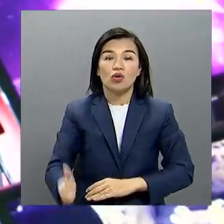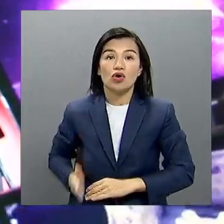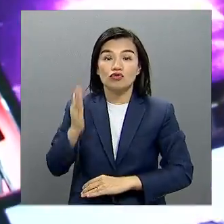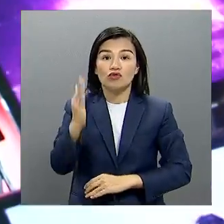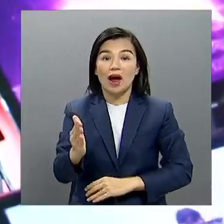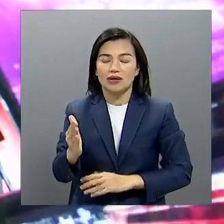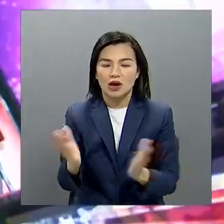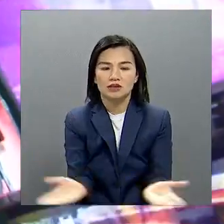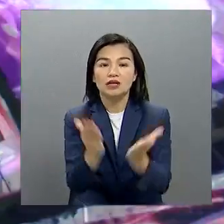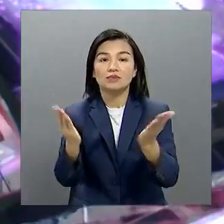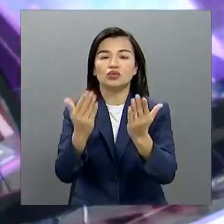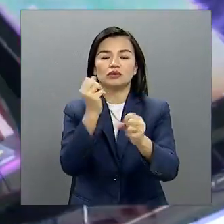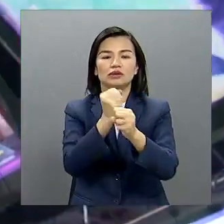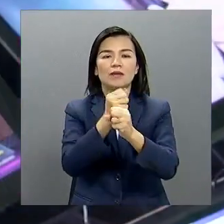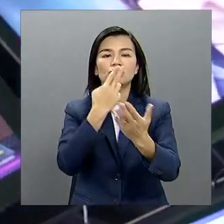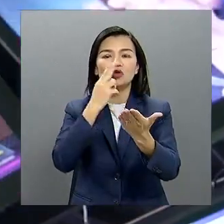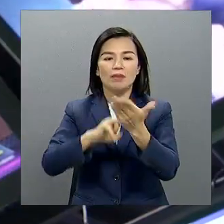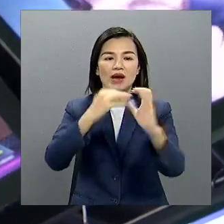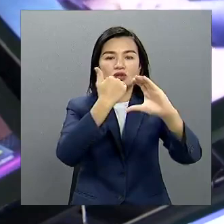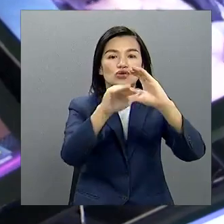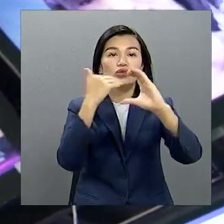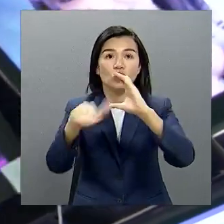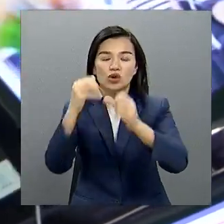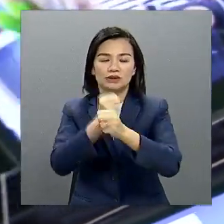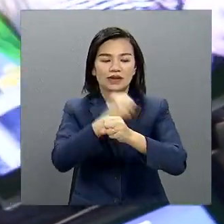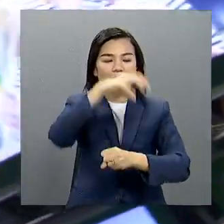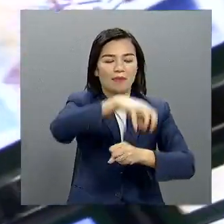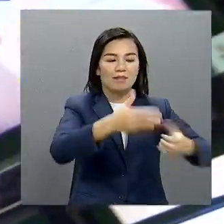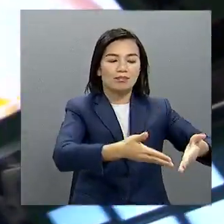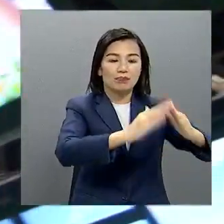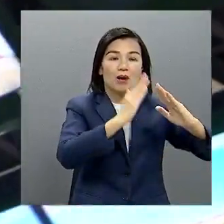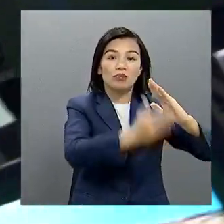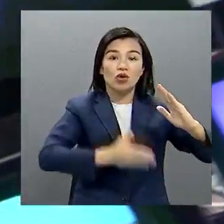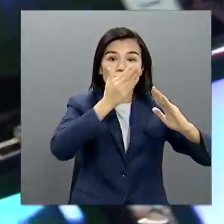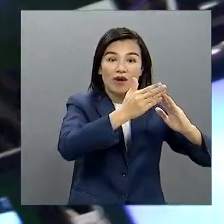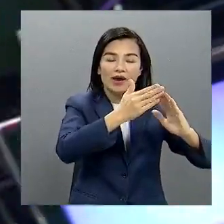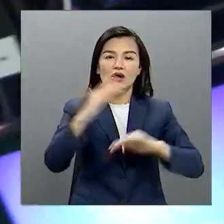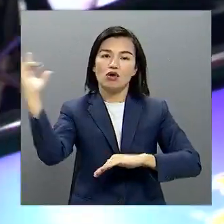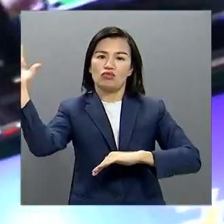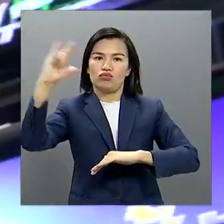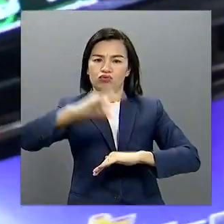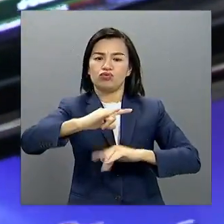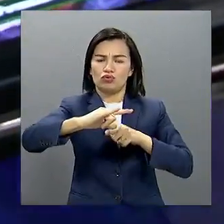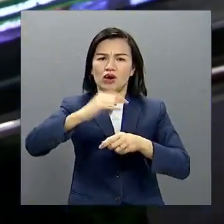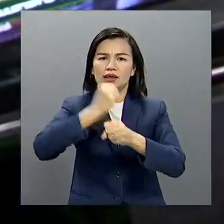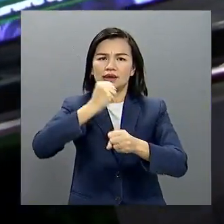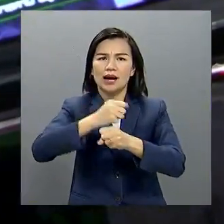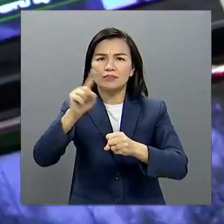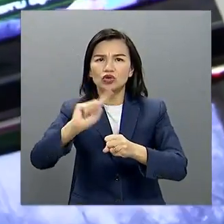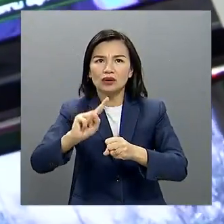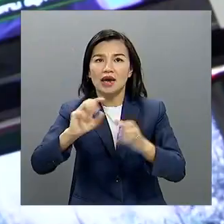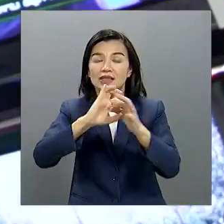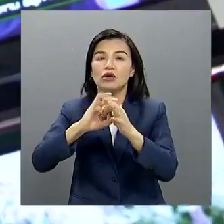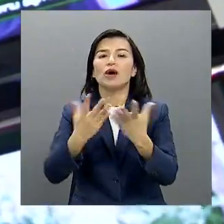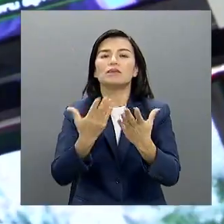ณีย์ก็เกิดเป็นการรถไฟตามมามีการนำเครื่องบินมาสนับสนุนการไปรษณีย์ที่เรียกว่า Royal Mail ก็เกิดมี